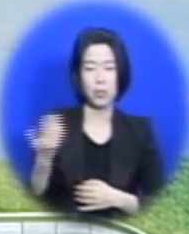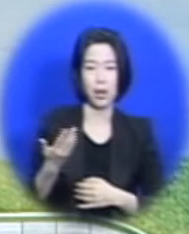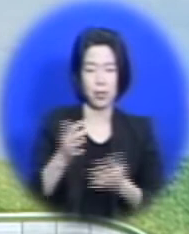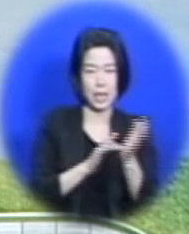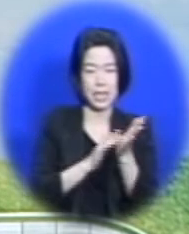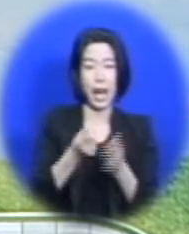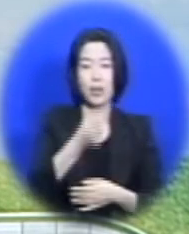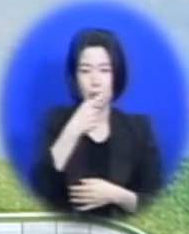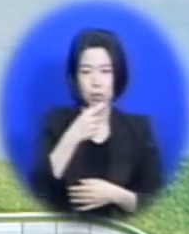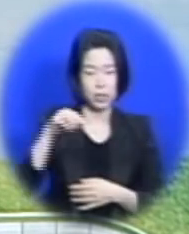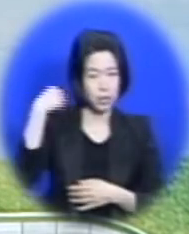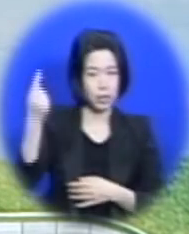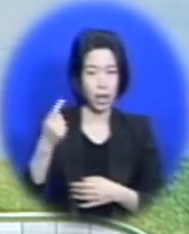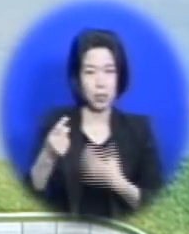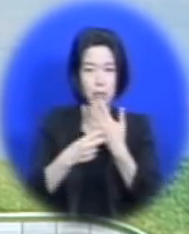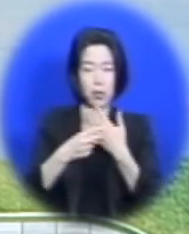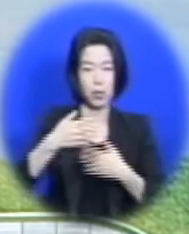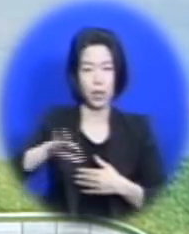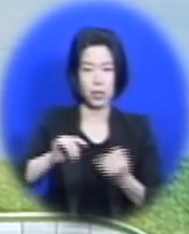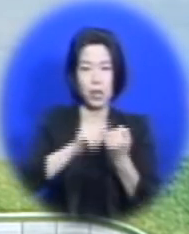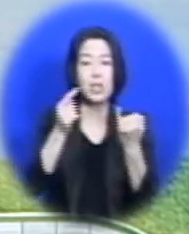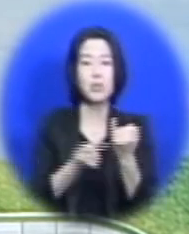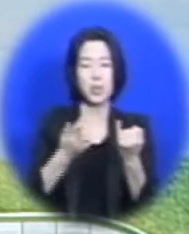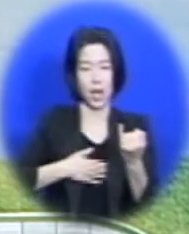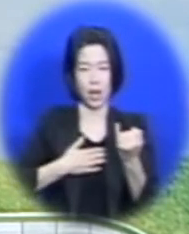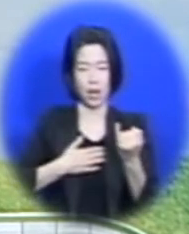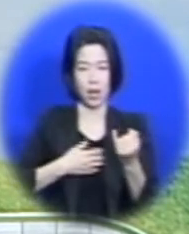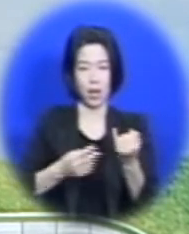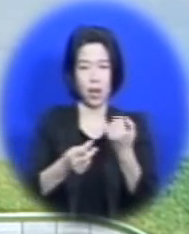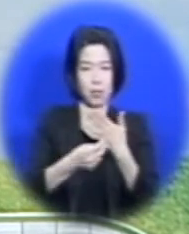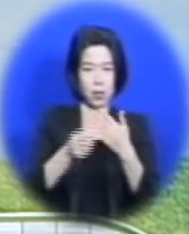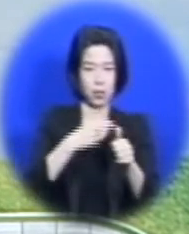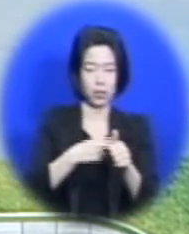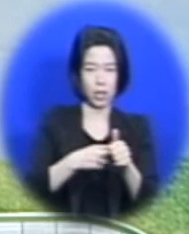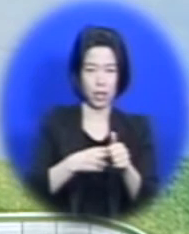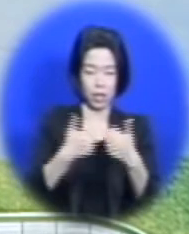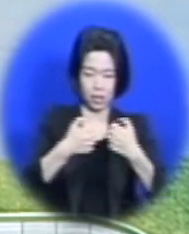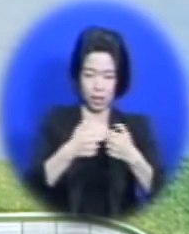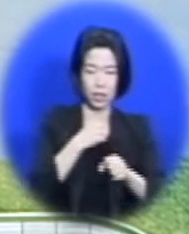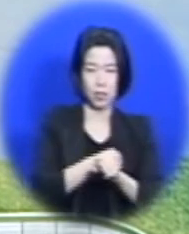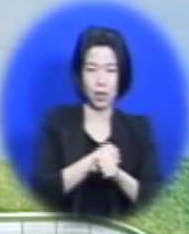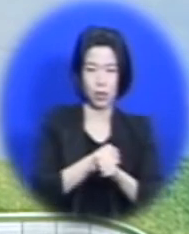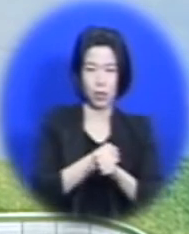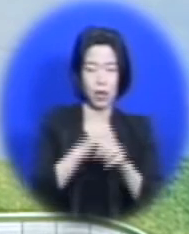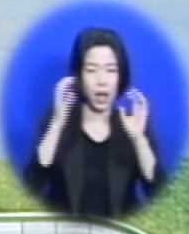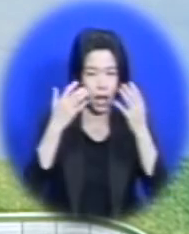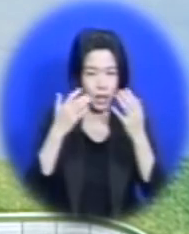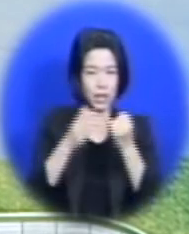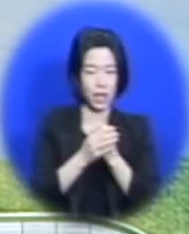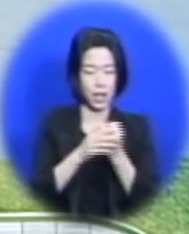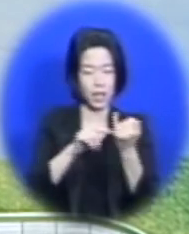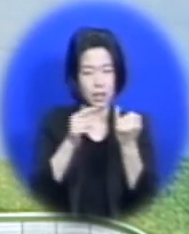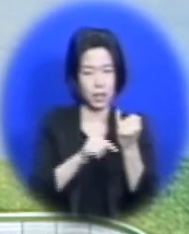다음에 병원에 가서 임신인 걸 알았어요. 의사가 상담을 하고는 아기가 태아에 아주 안